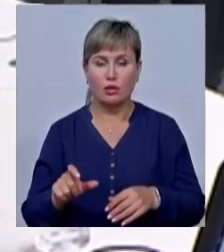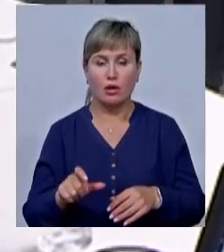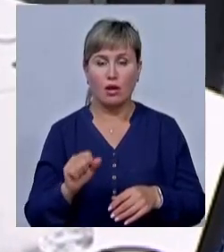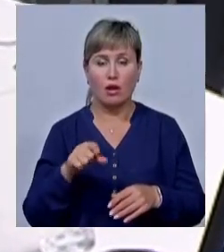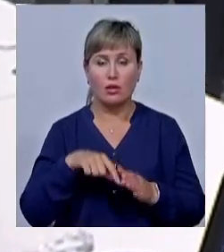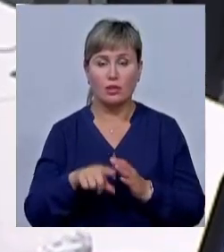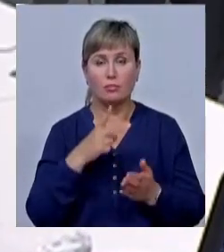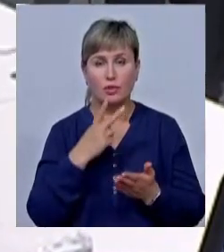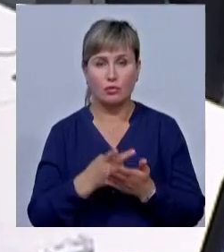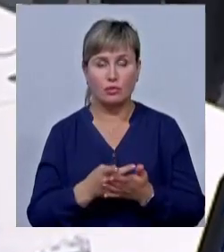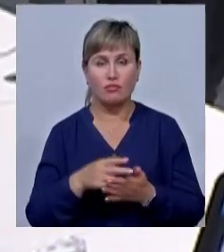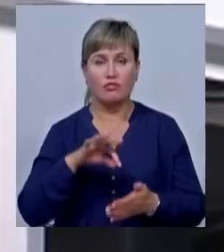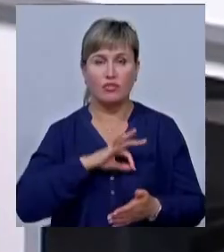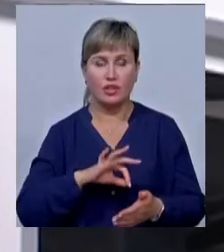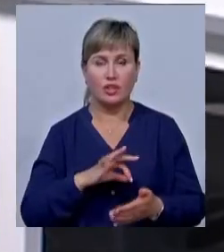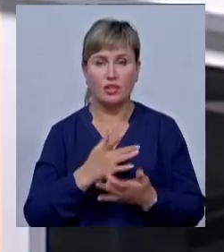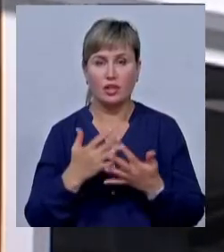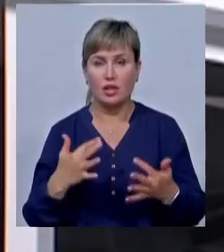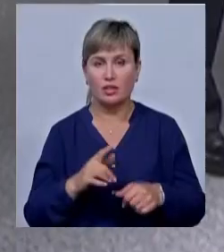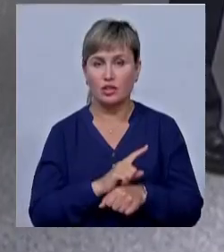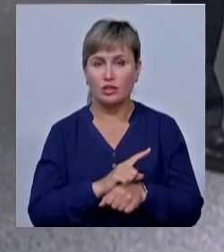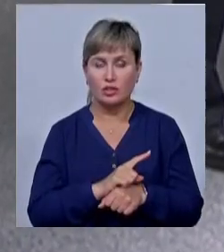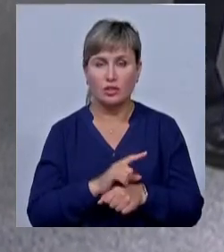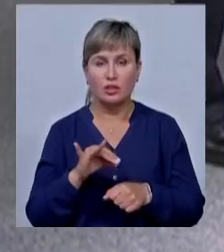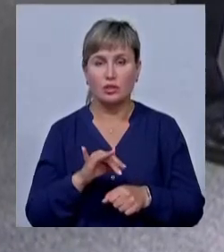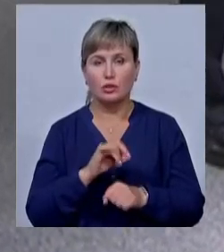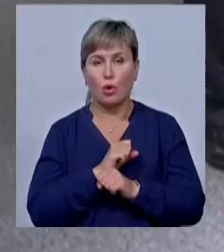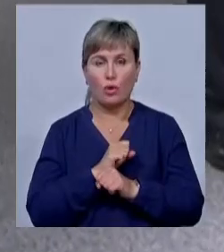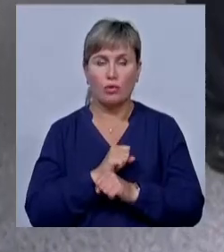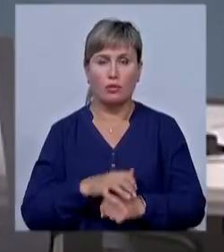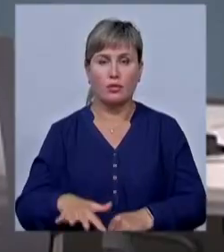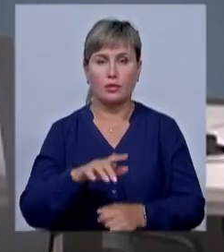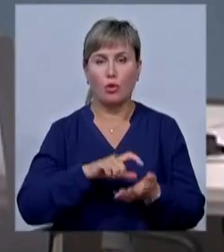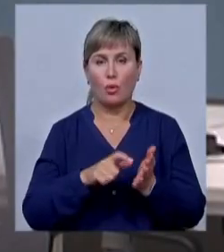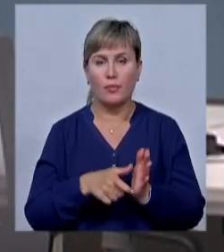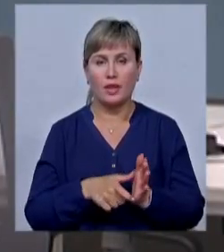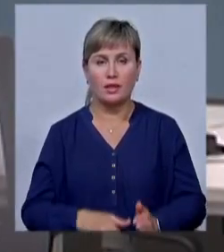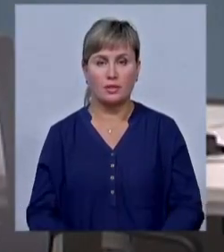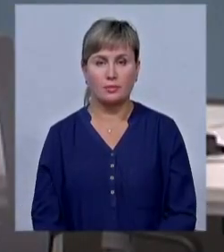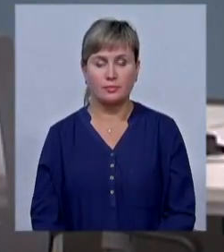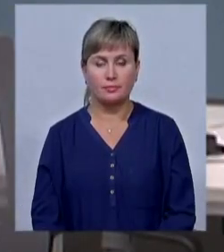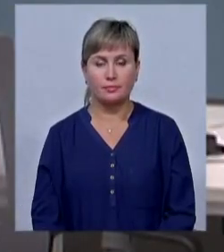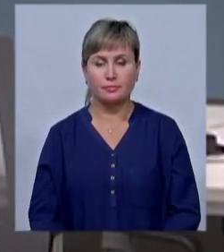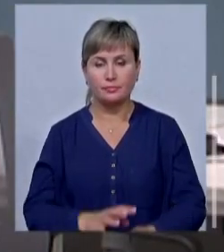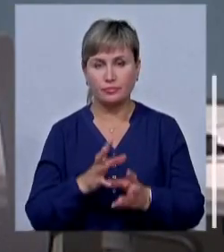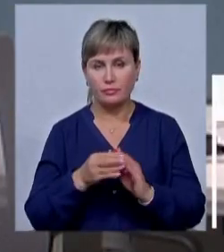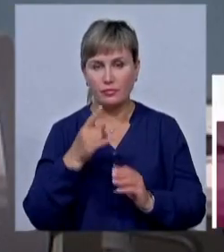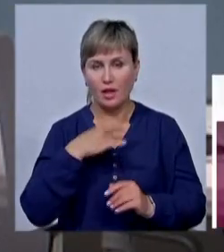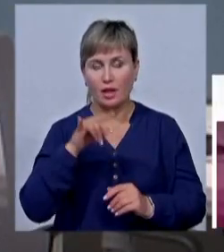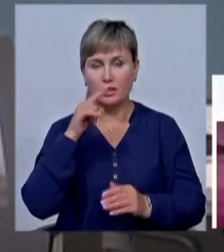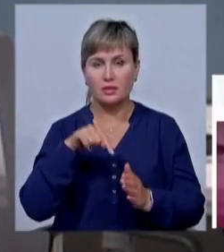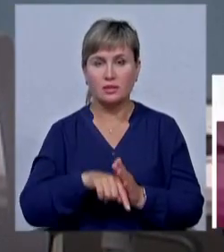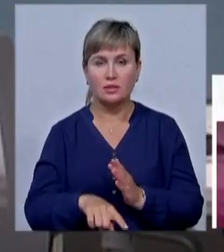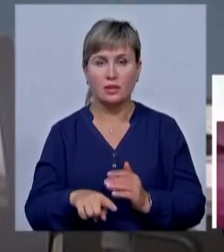фрилансеров здесь предусмотрены выгодные часовые тарифы и зоны отдыха. В целом в Казахстане именно